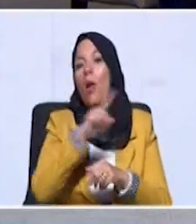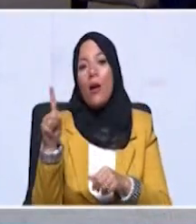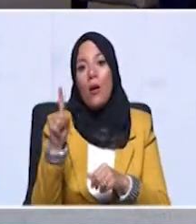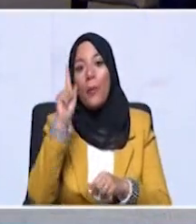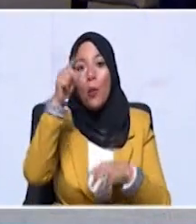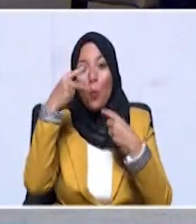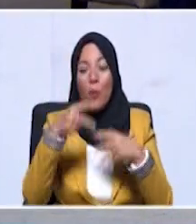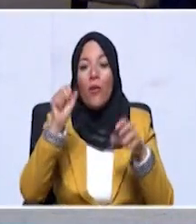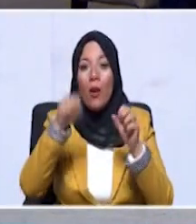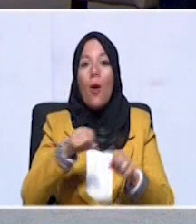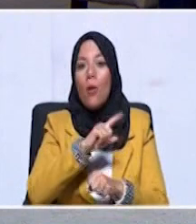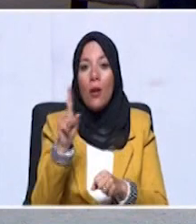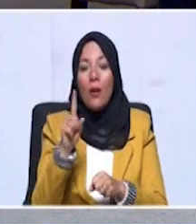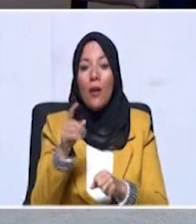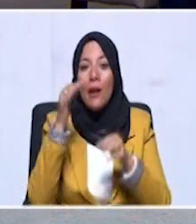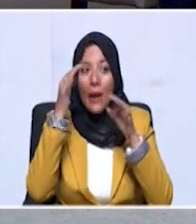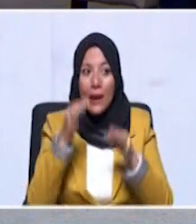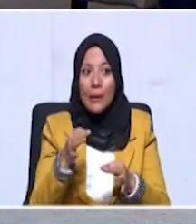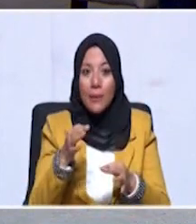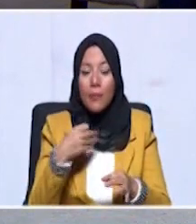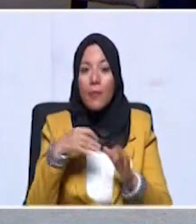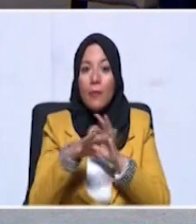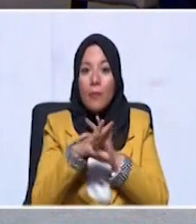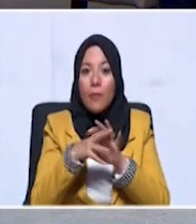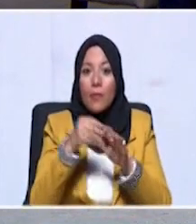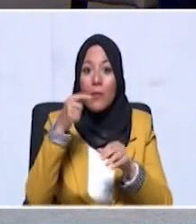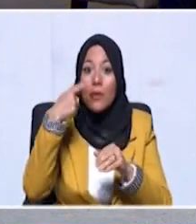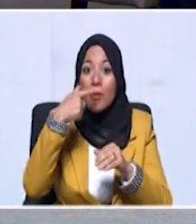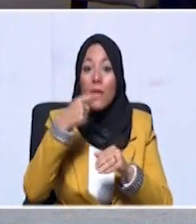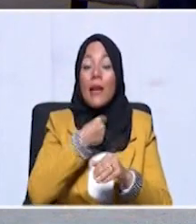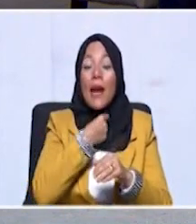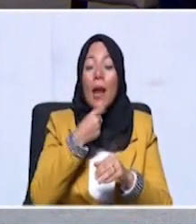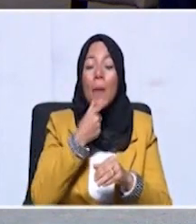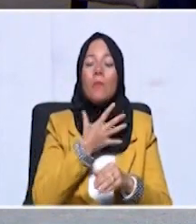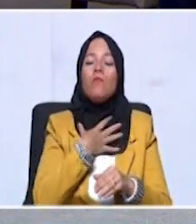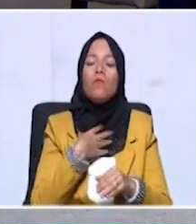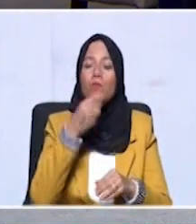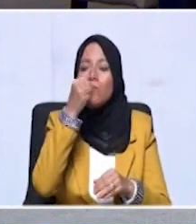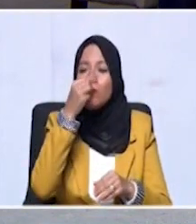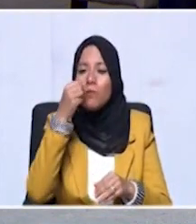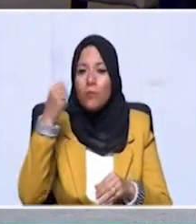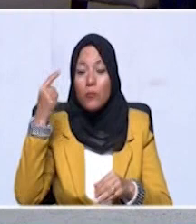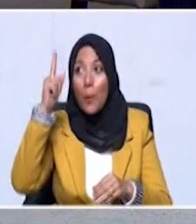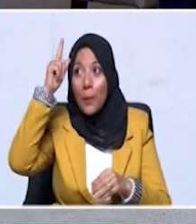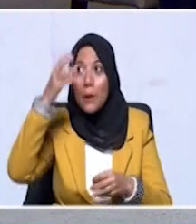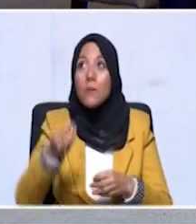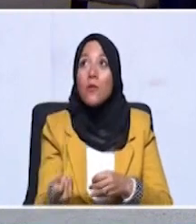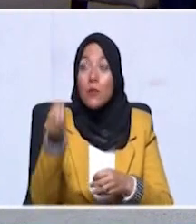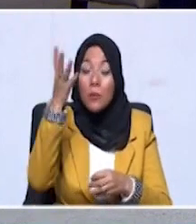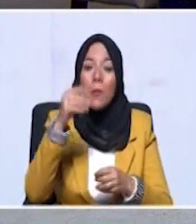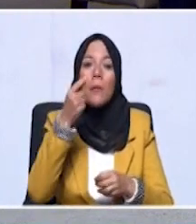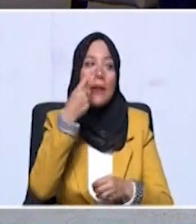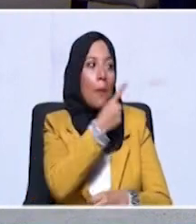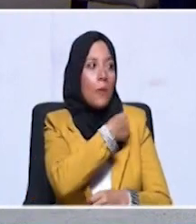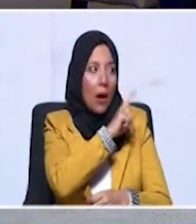رفع الذكر ربنا بيقول اليه يصعد الكلم الطيب والعمل الصالح يرفعه في حاجات يا